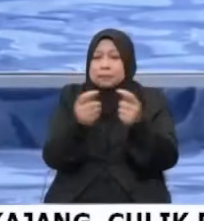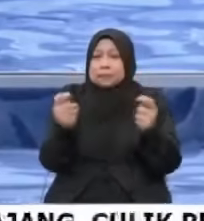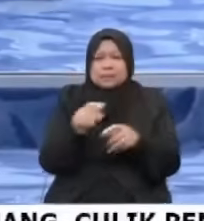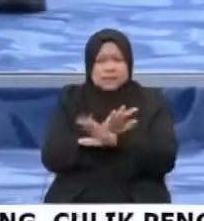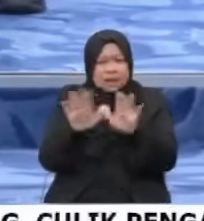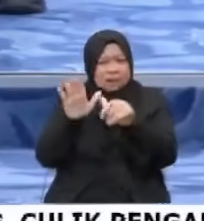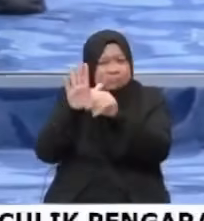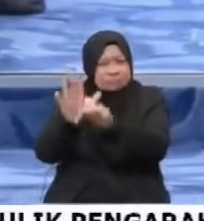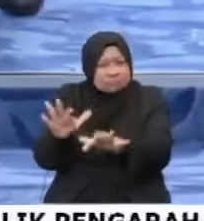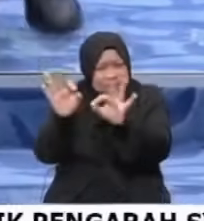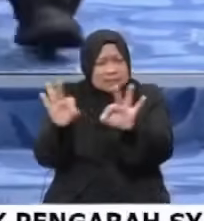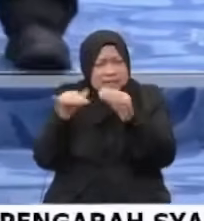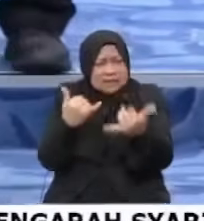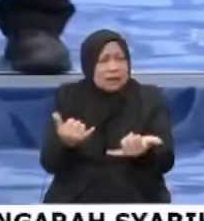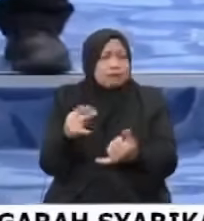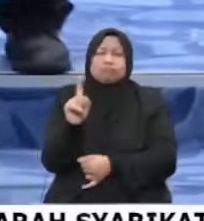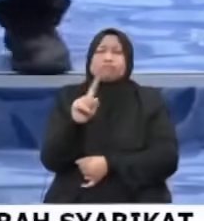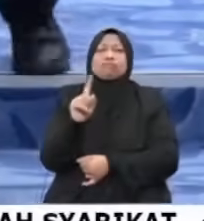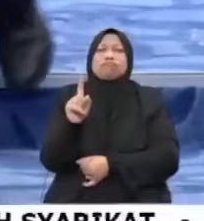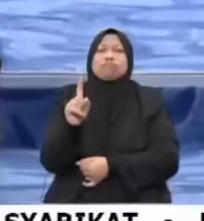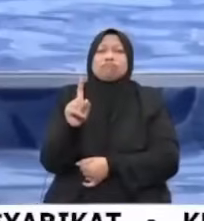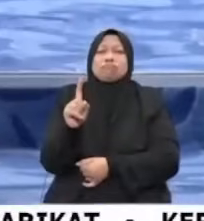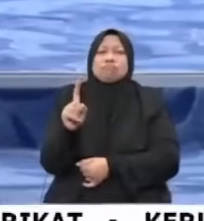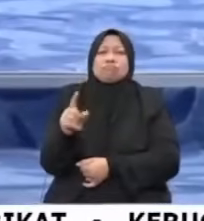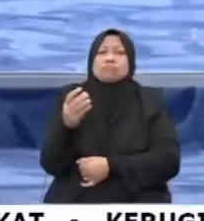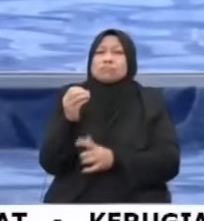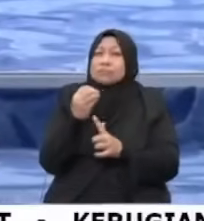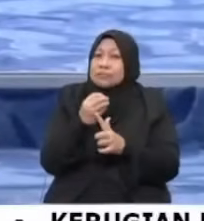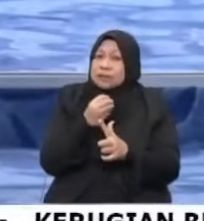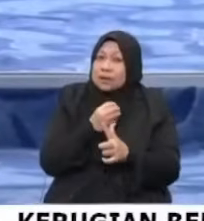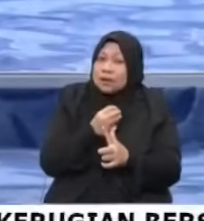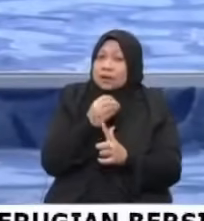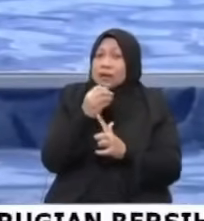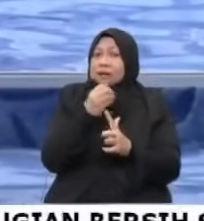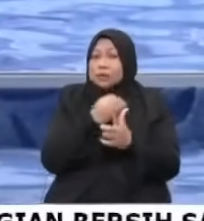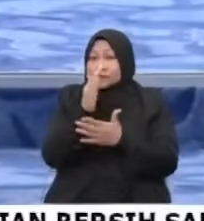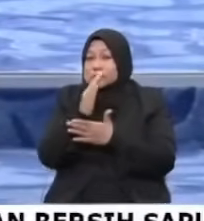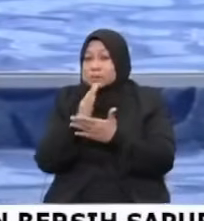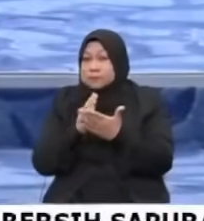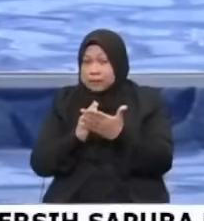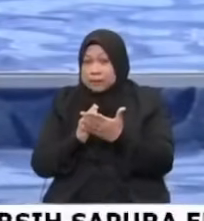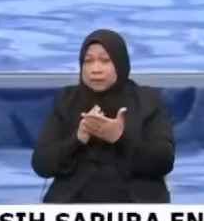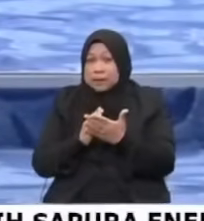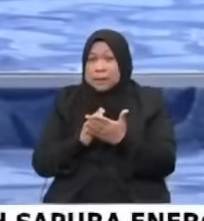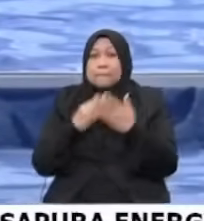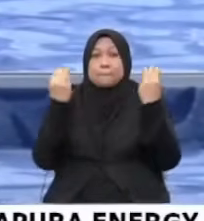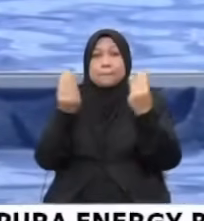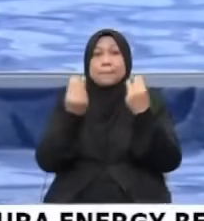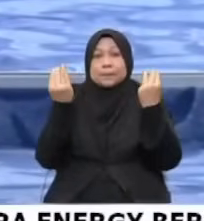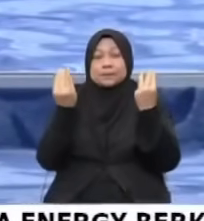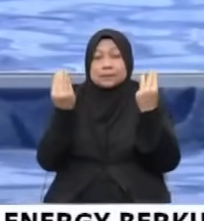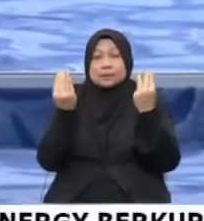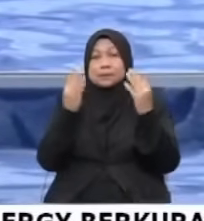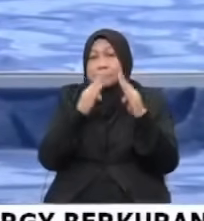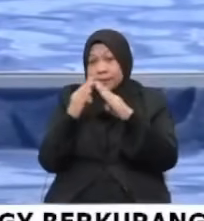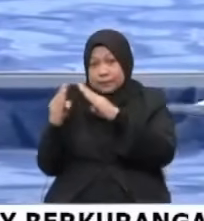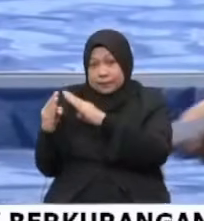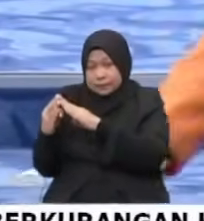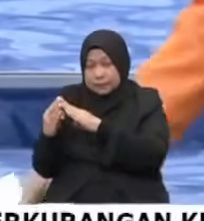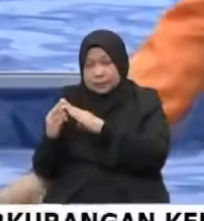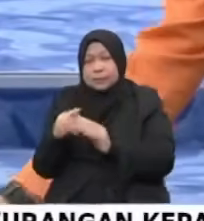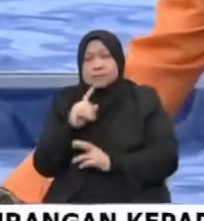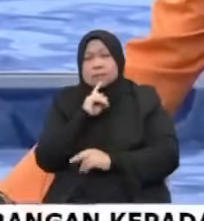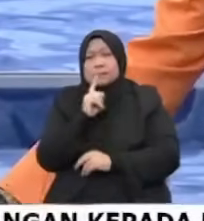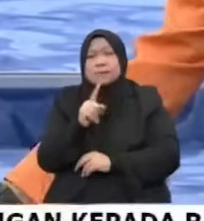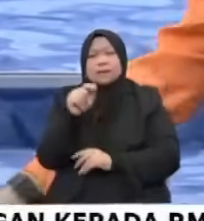tekankan dalam keadaan sekarang ya kemudian di sebahagianada perbandaran itu diberikan